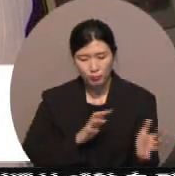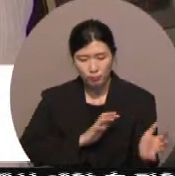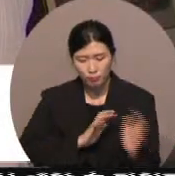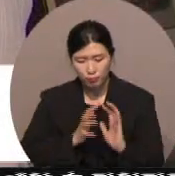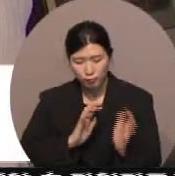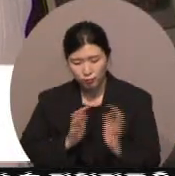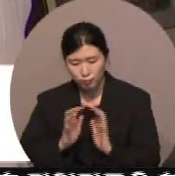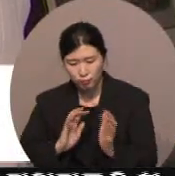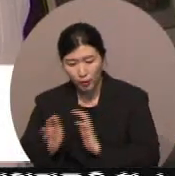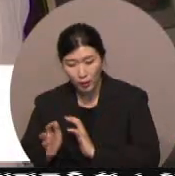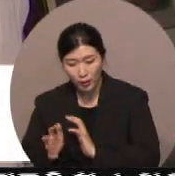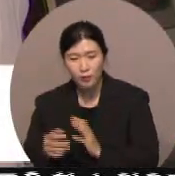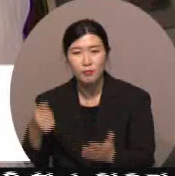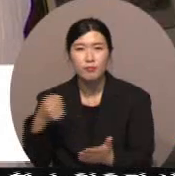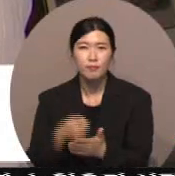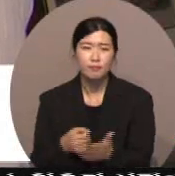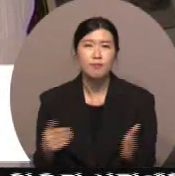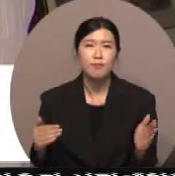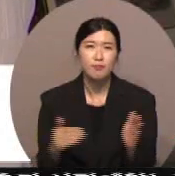공동체가 의견을 모아서